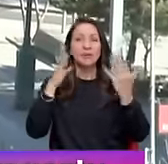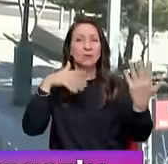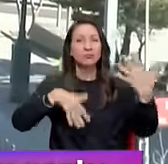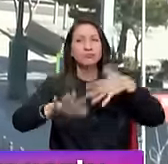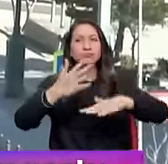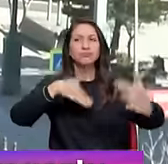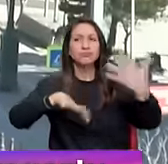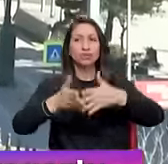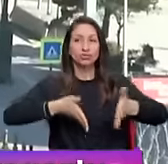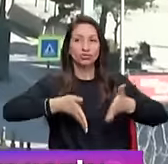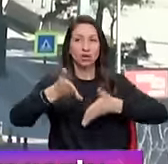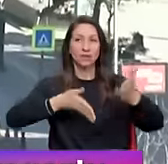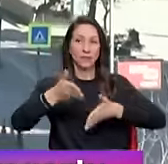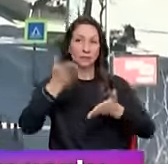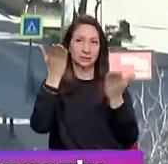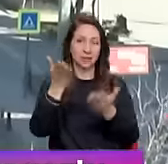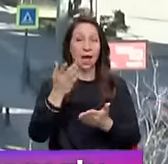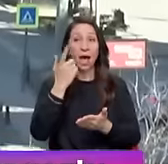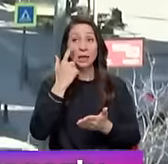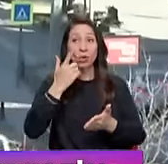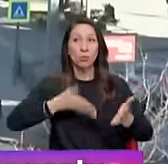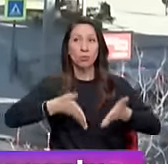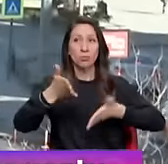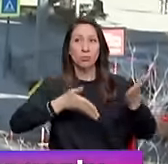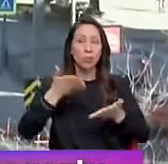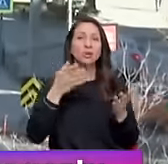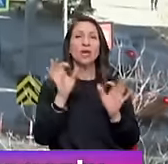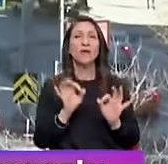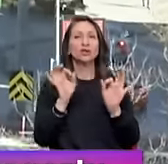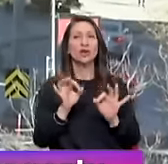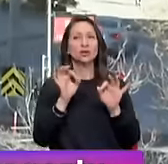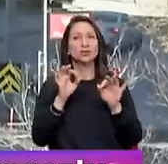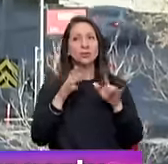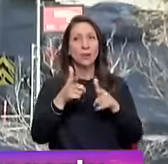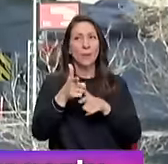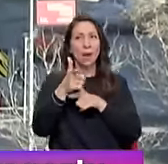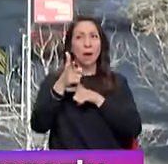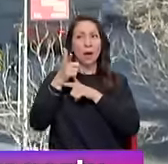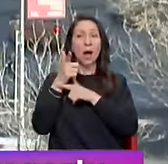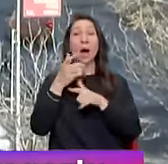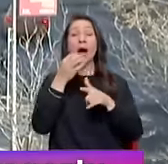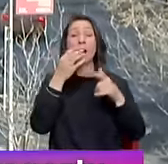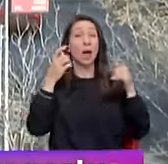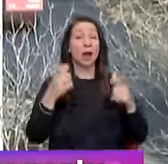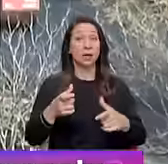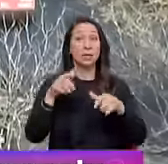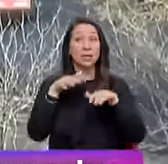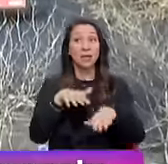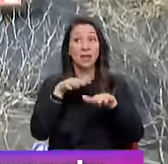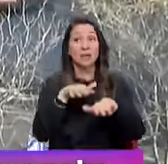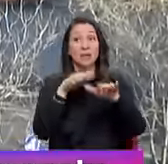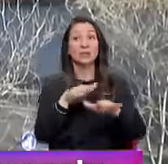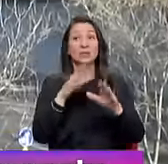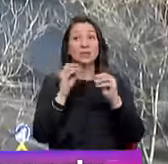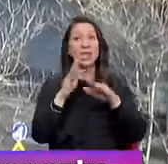işlek caddesi, bulvarı, Atatürk Bulvarı yavaş yavaş şöyle bir açılıyor kameramız ama Ankara'da da trafiğin